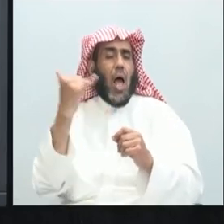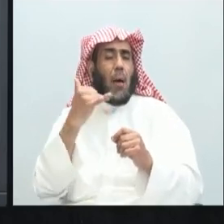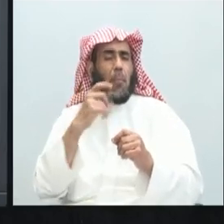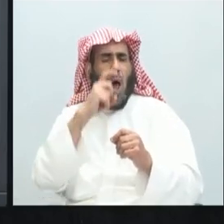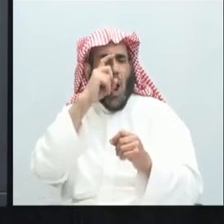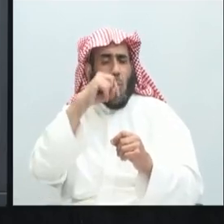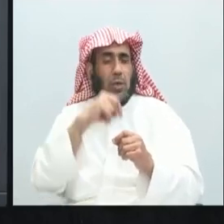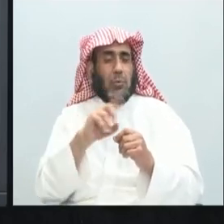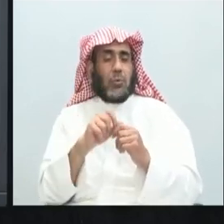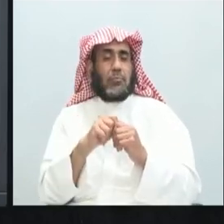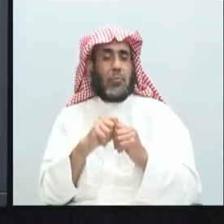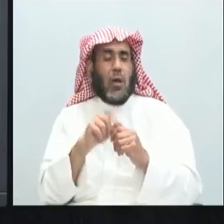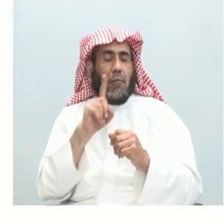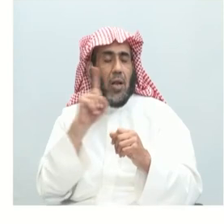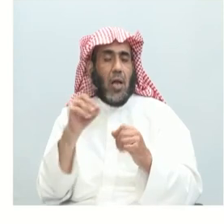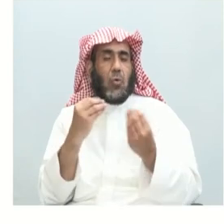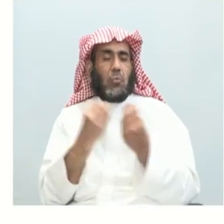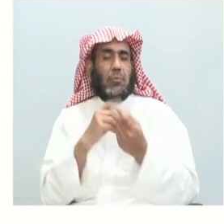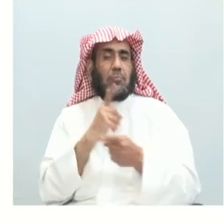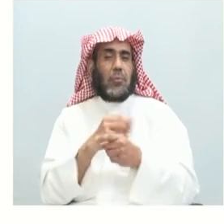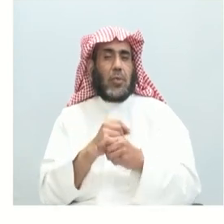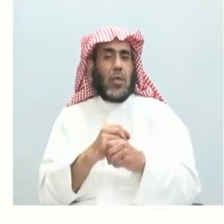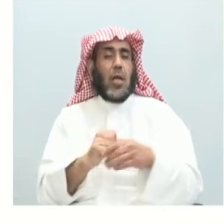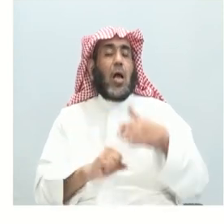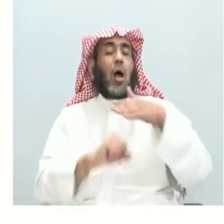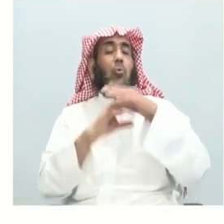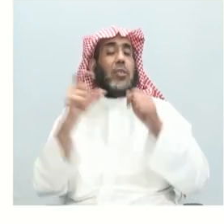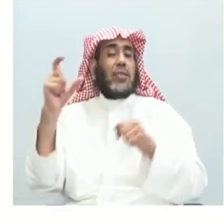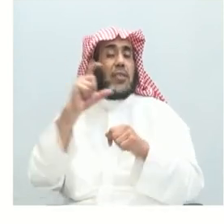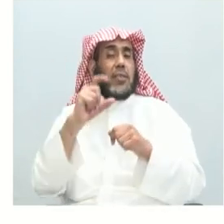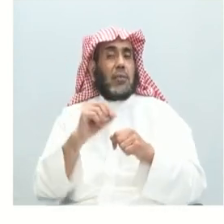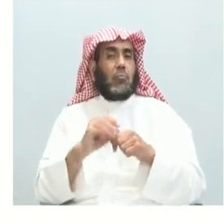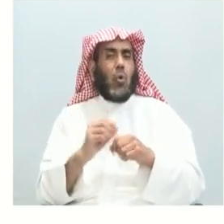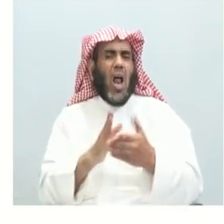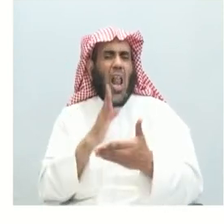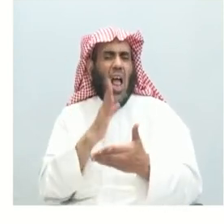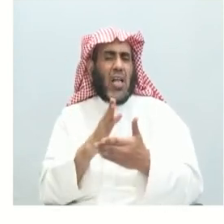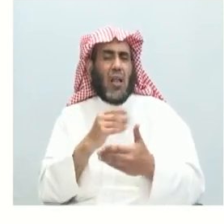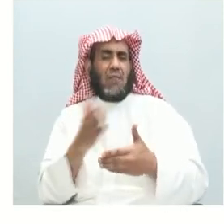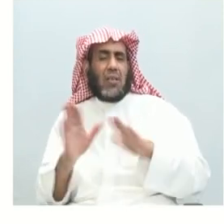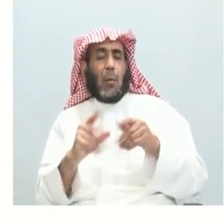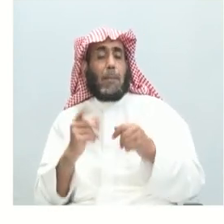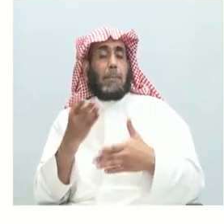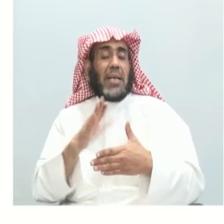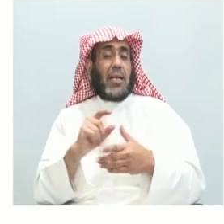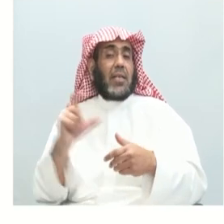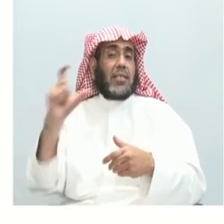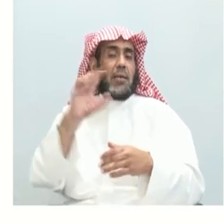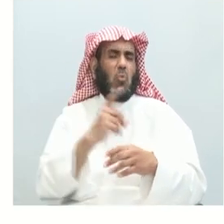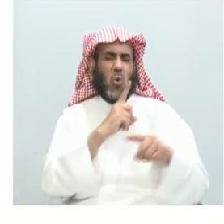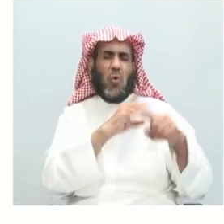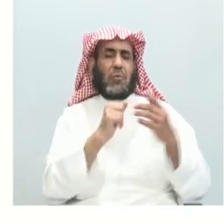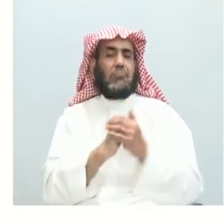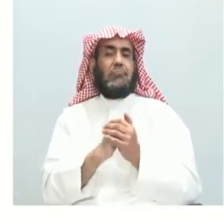الواجبات هنا فلاحظوا معي عمود الدين الحد الفاصل بين الاسلام والكفر